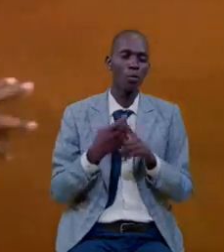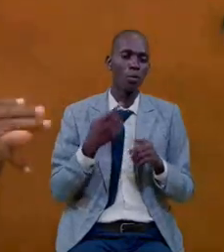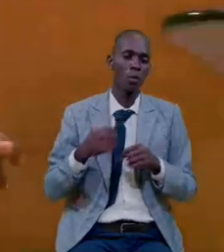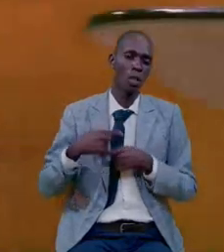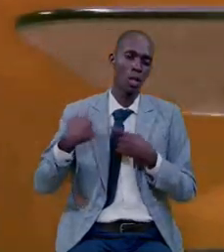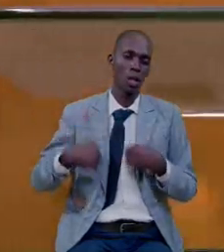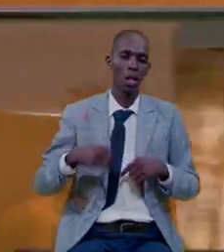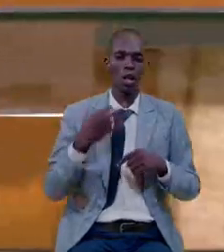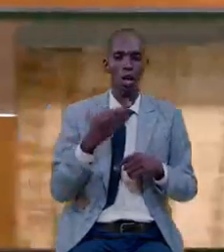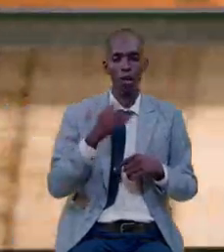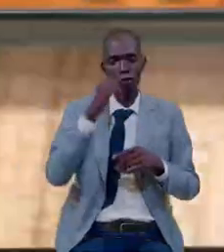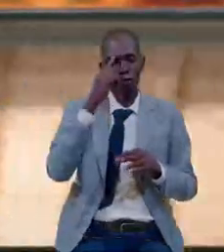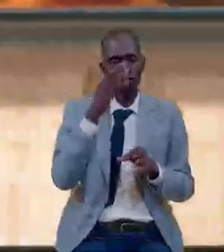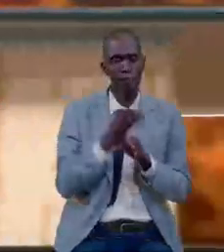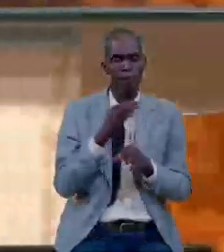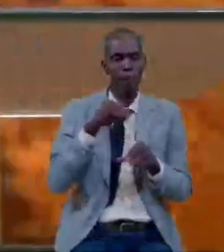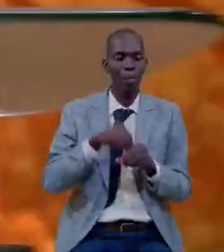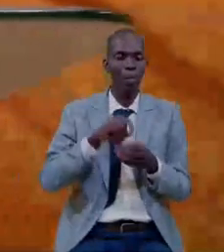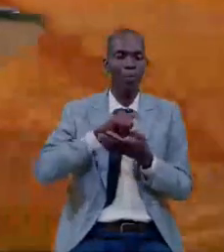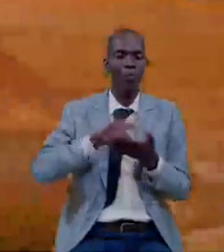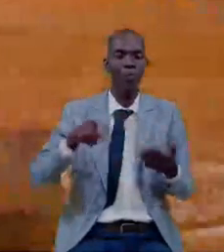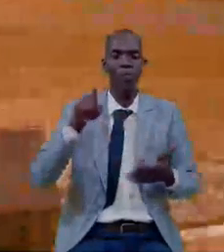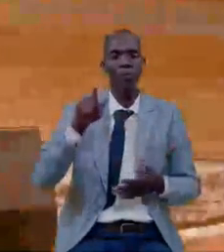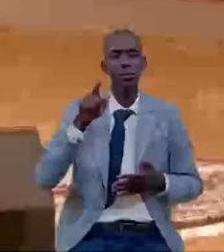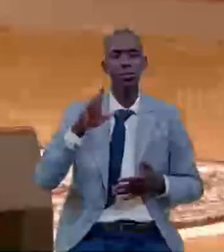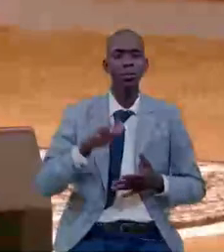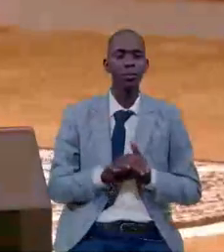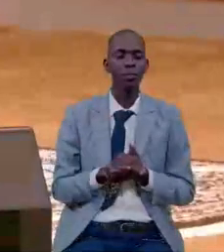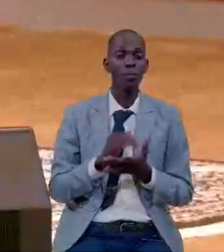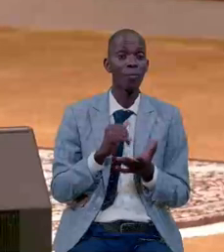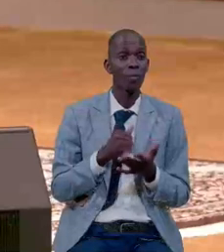de foi. Verset 25.